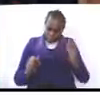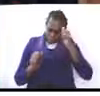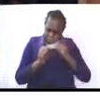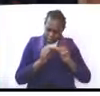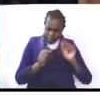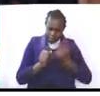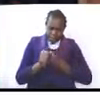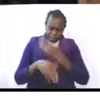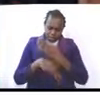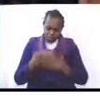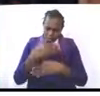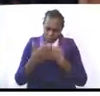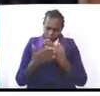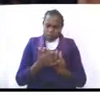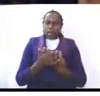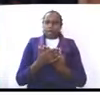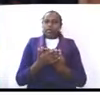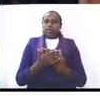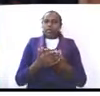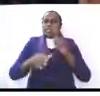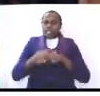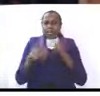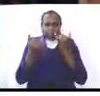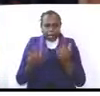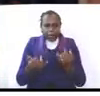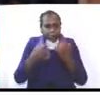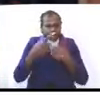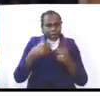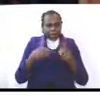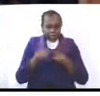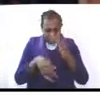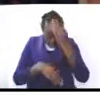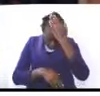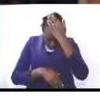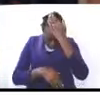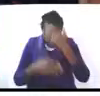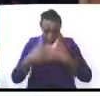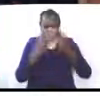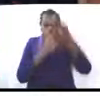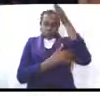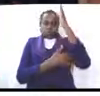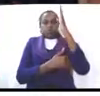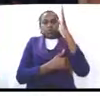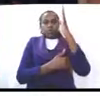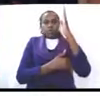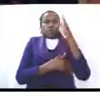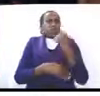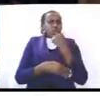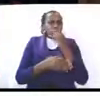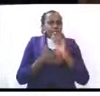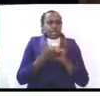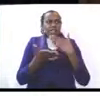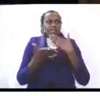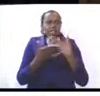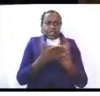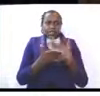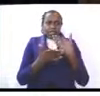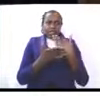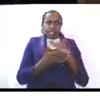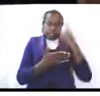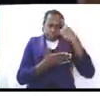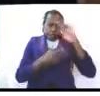Kristo. Wakati huu Baba tunakuja kama tumenyenyekea mbele zako, tukisema ni asanti kwa vile